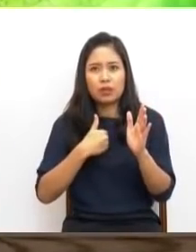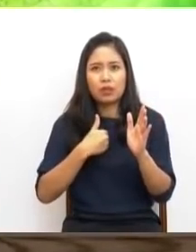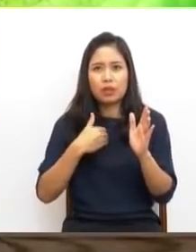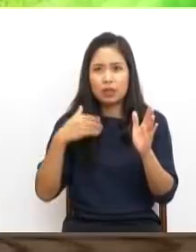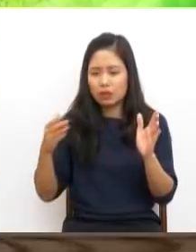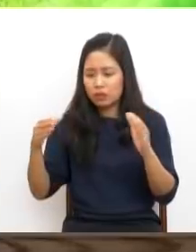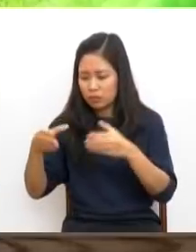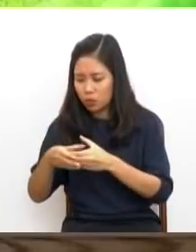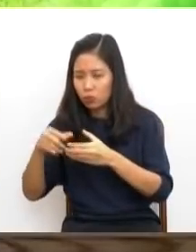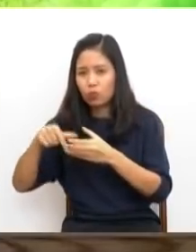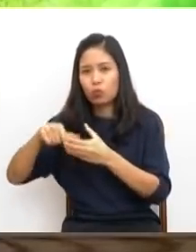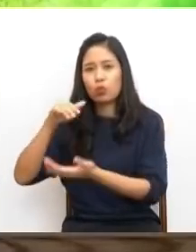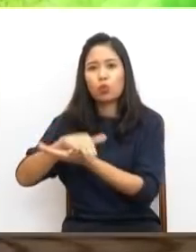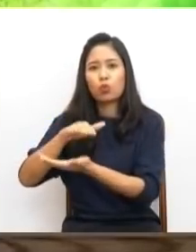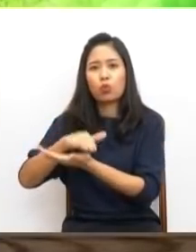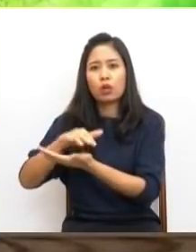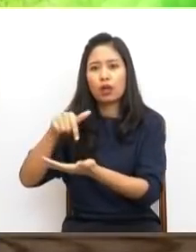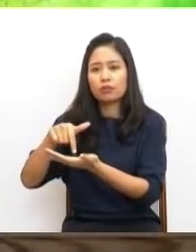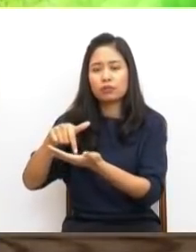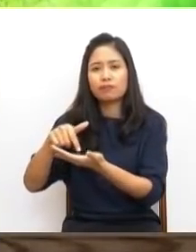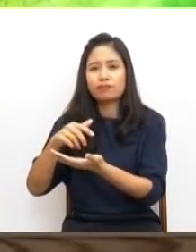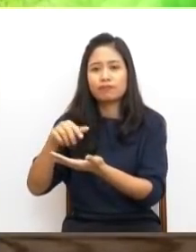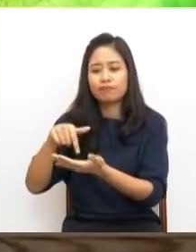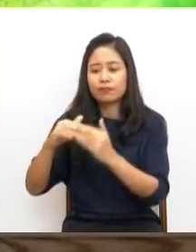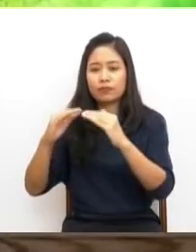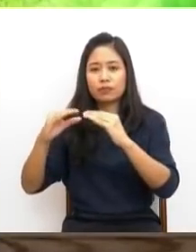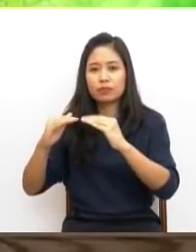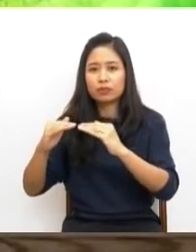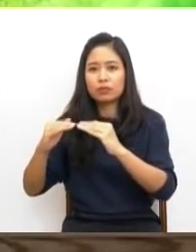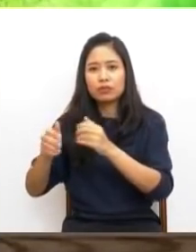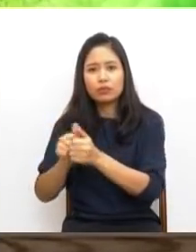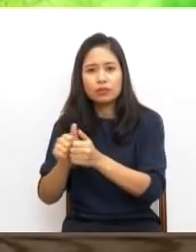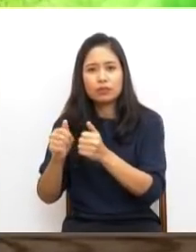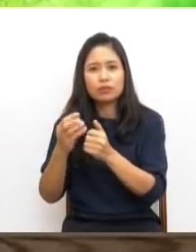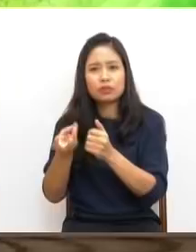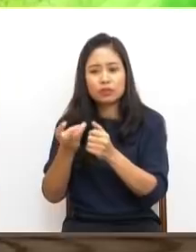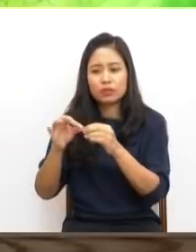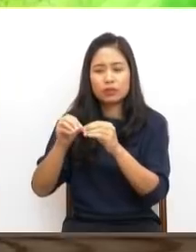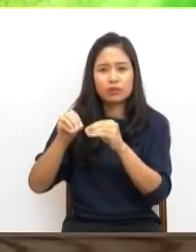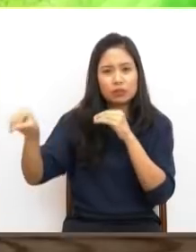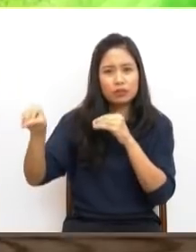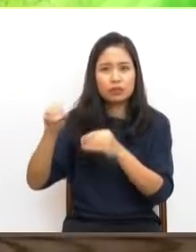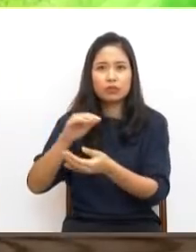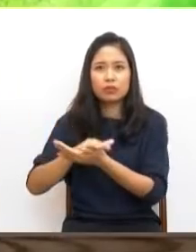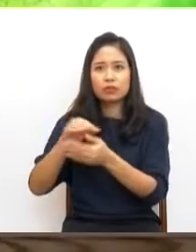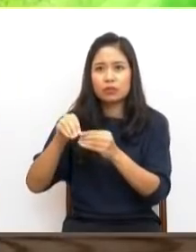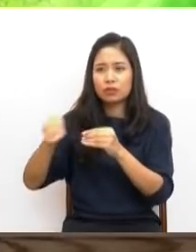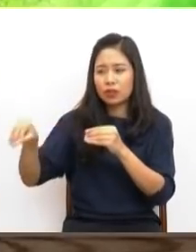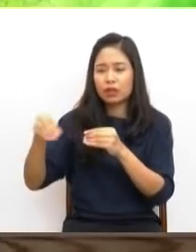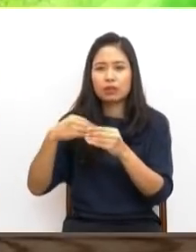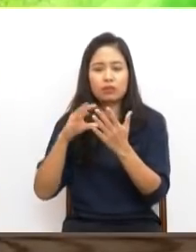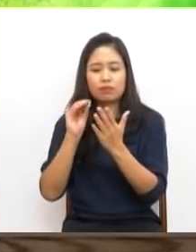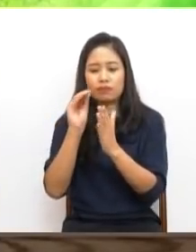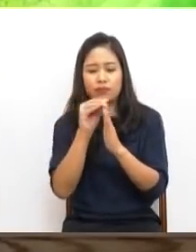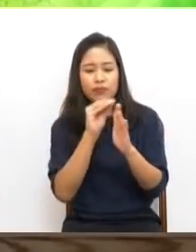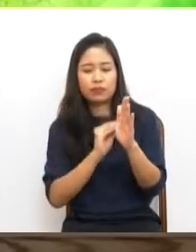งเรียนอีกกลุ่มหนึ่งซึ่งเราต้องการคือบางทีเรามีโรงเรียนกระจายอยู่ทั่วทุกพื้นที่ของประเทศ